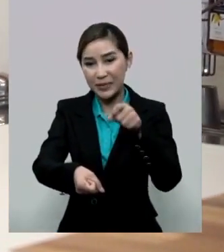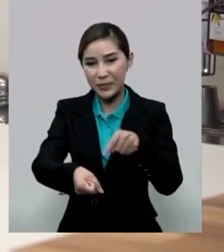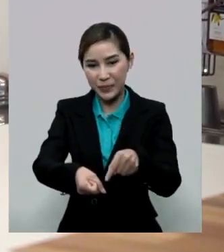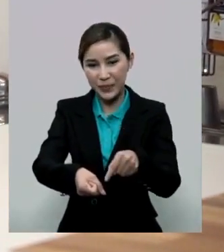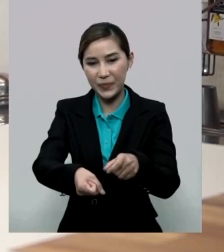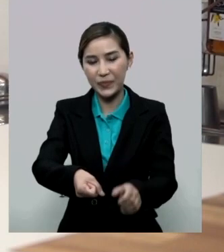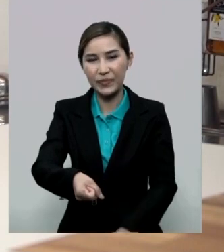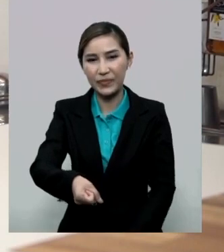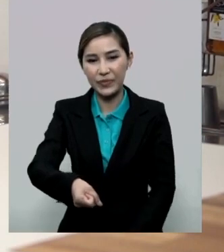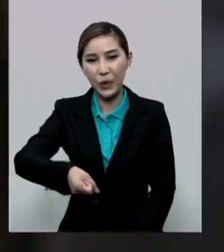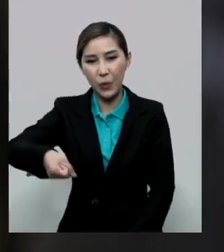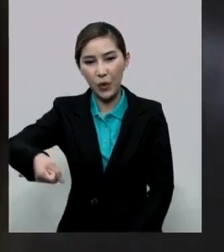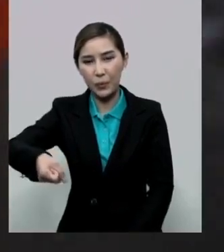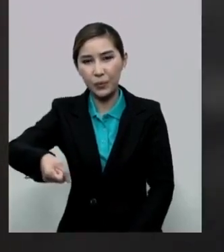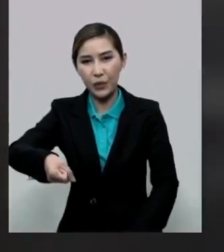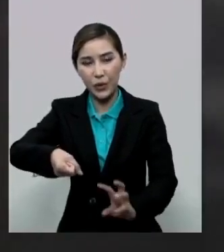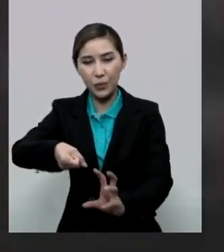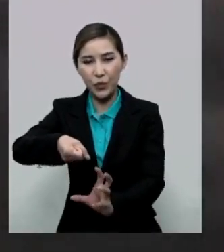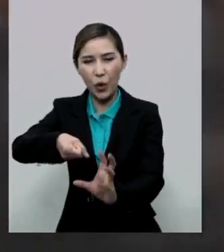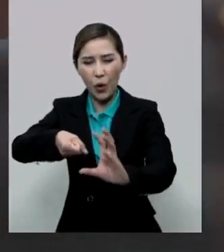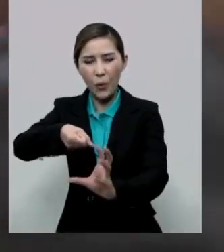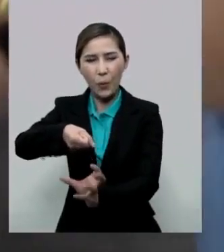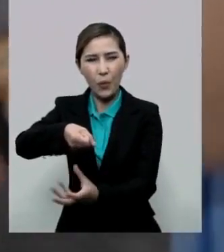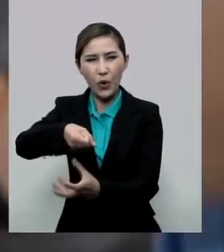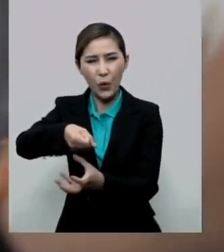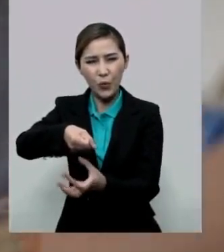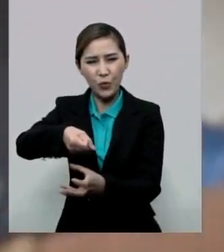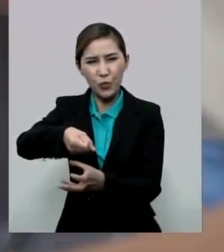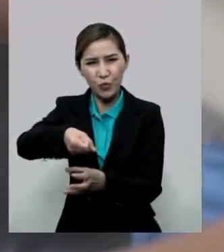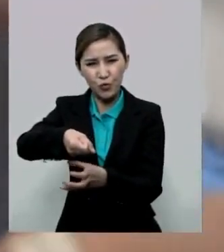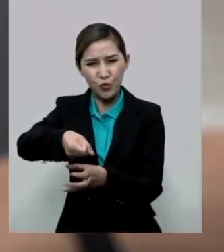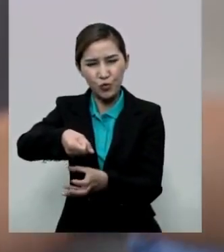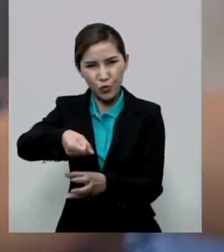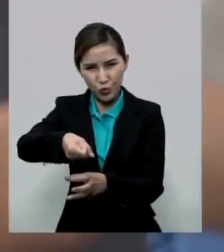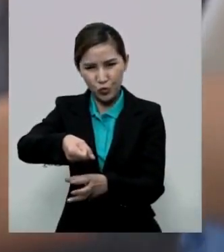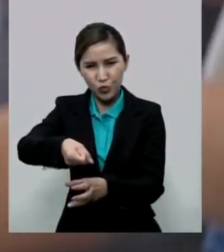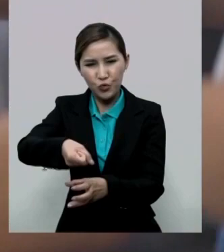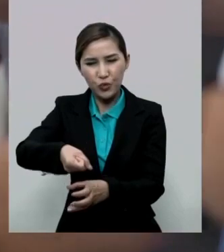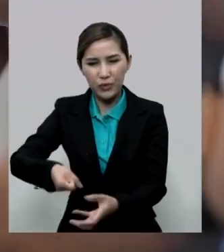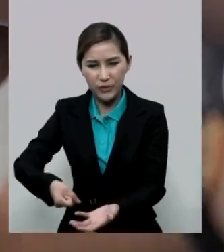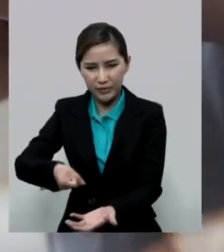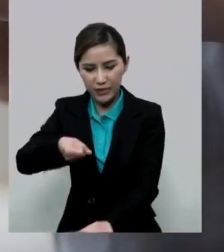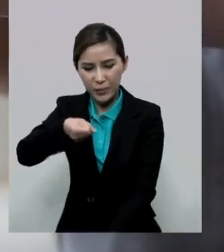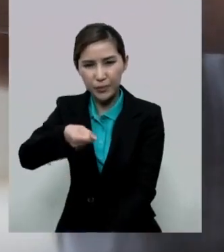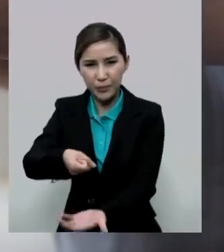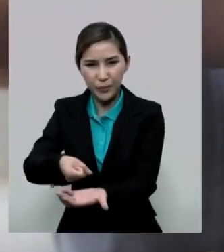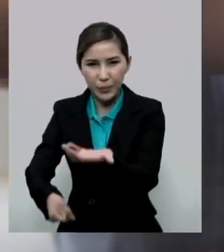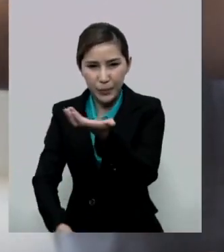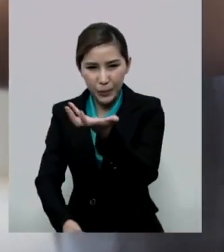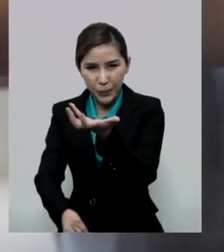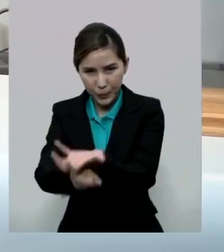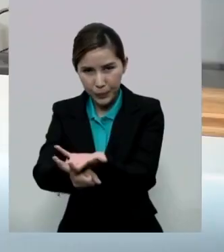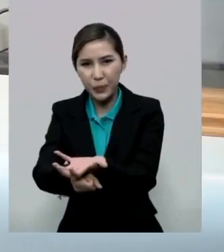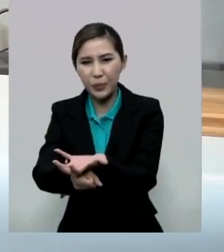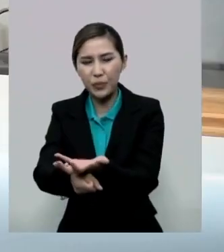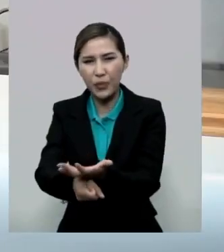า ค่ะคือด้ามนี้ใช่ไหมคะ ใช่ครับแล้วก็ด้านขวามือครับจะมีโถบดกาแฟครับ ค่ะ แล้วก็จะมีช่องใส่พอดีนะครับก็คือเราดัน คือต้องใส่เข้า